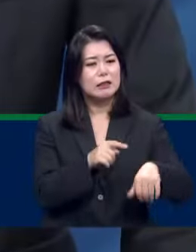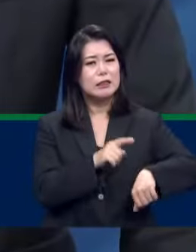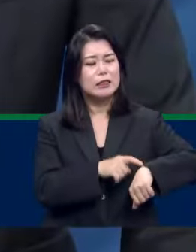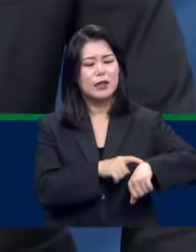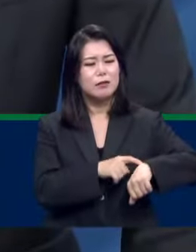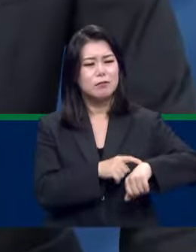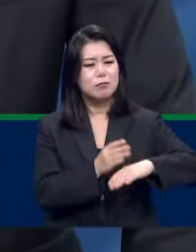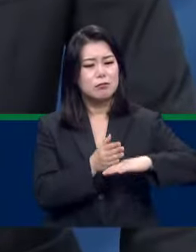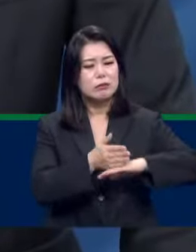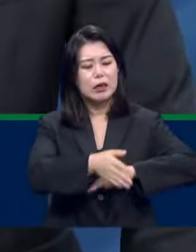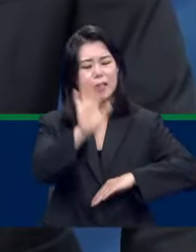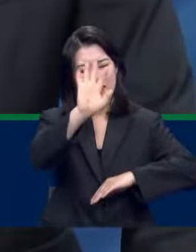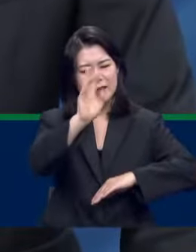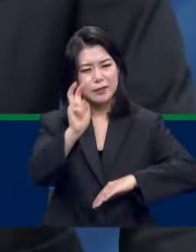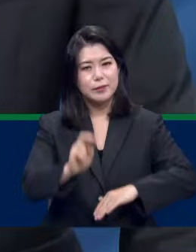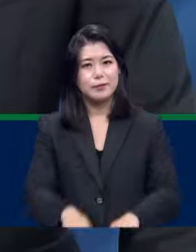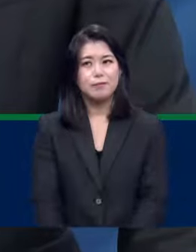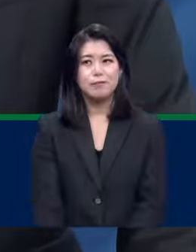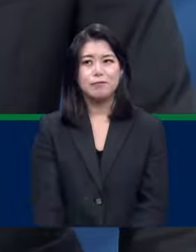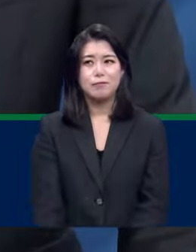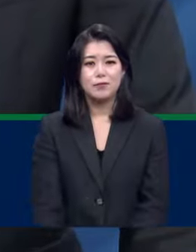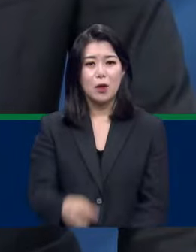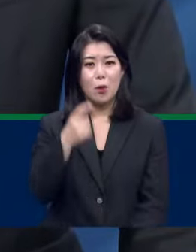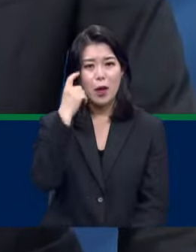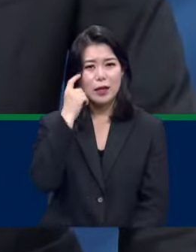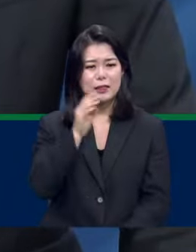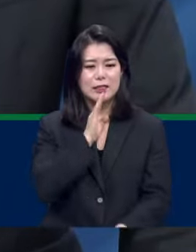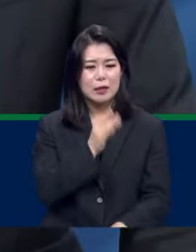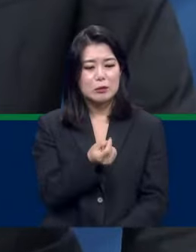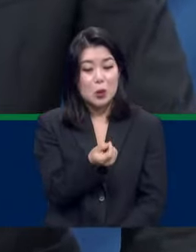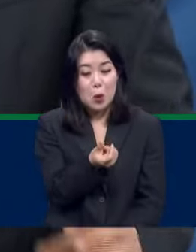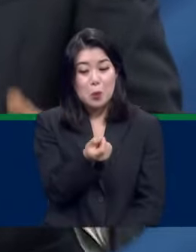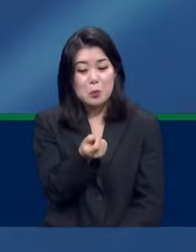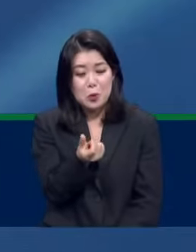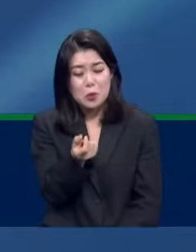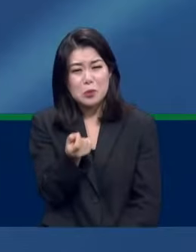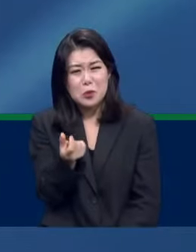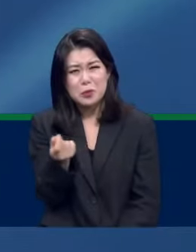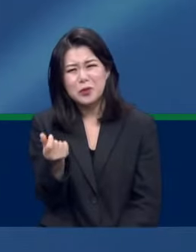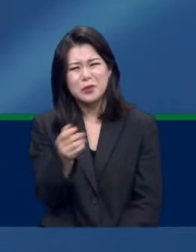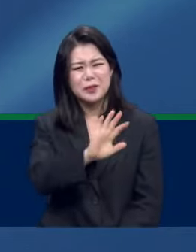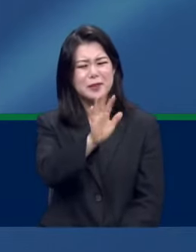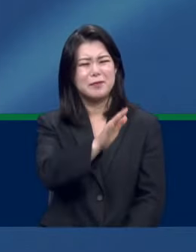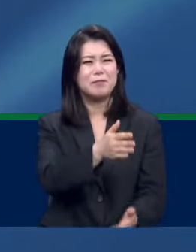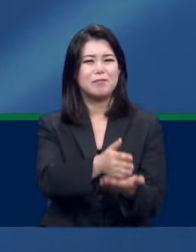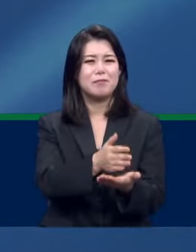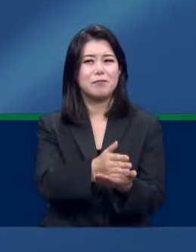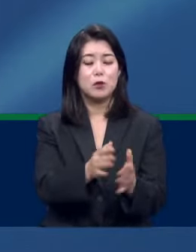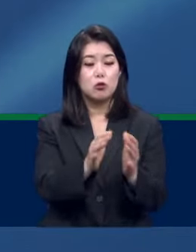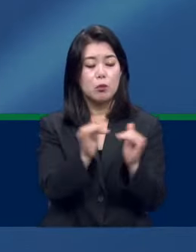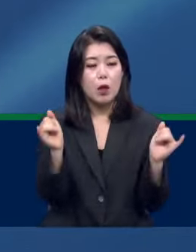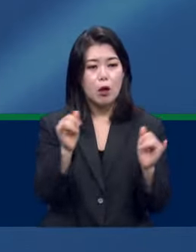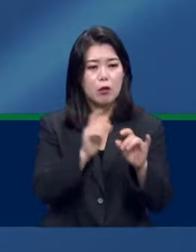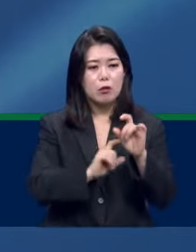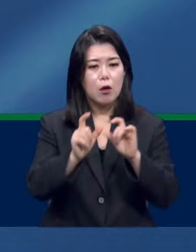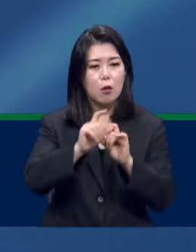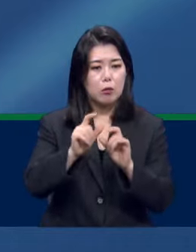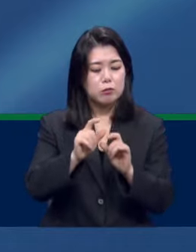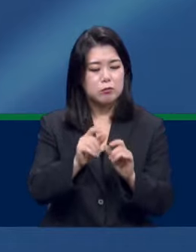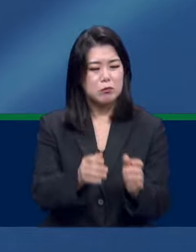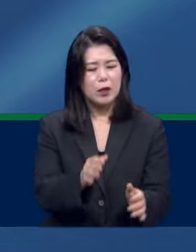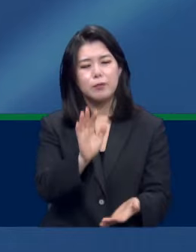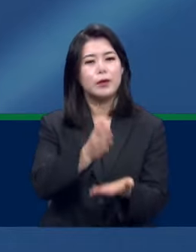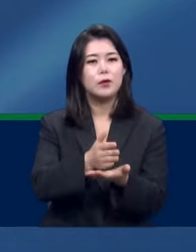없습니다 명확한 증거가 있다라고 하면 알겠 그러니까 이렇게 정말 깔짝깔짝 해 가지고요 이거를 계속해서 국민들 선전 선동하지 말고